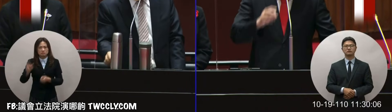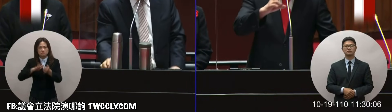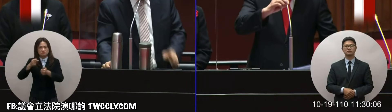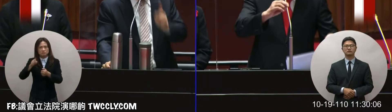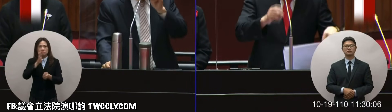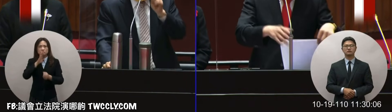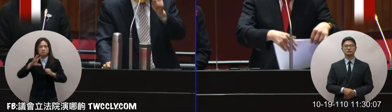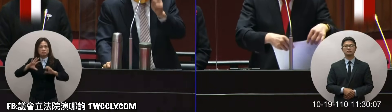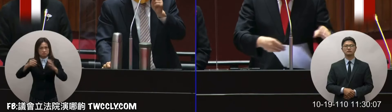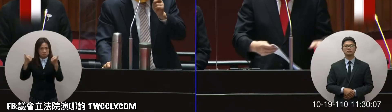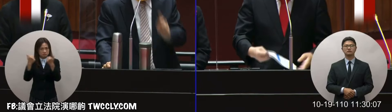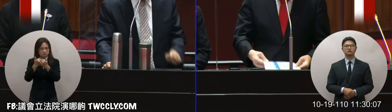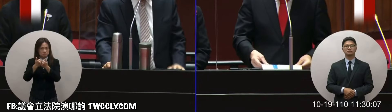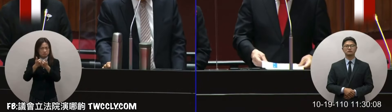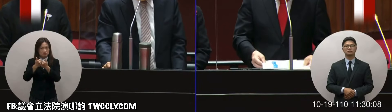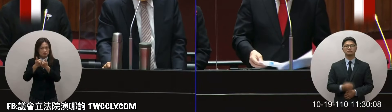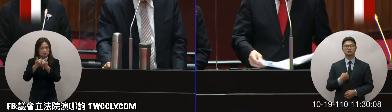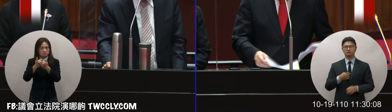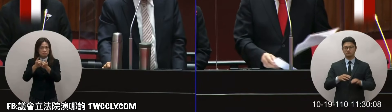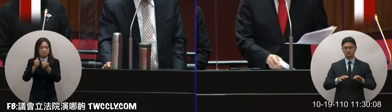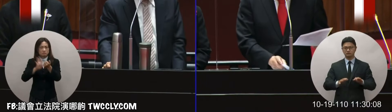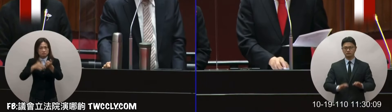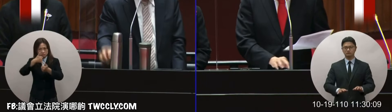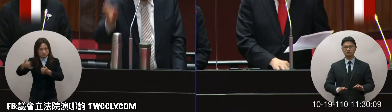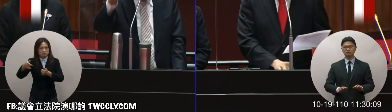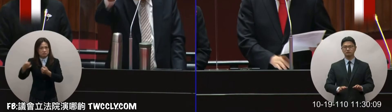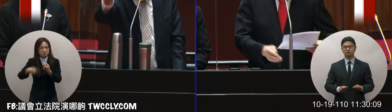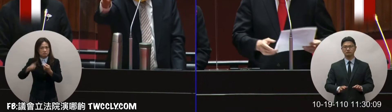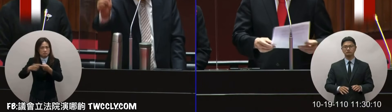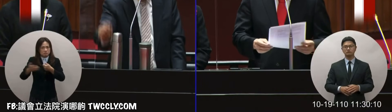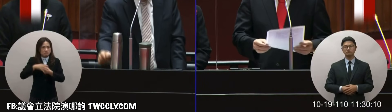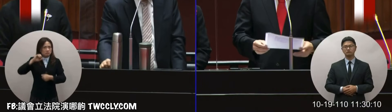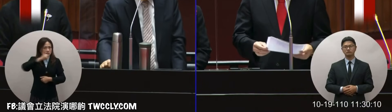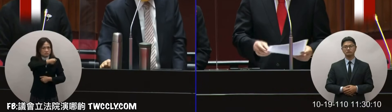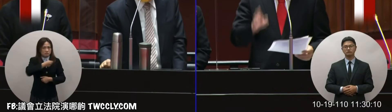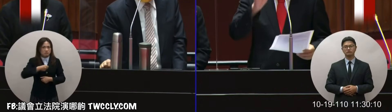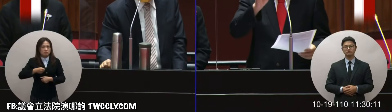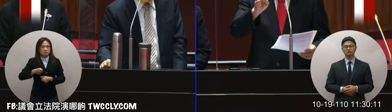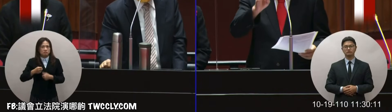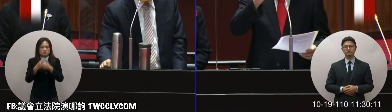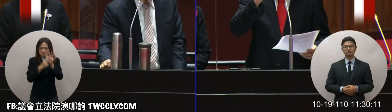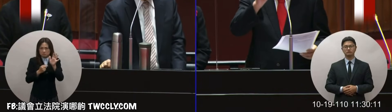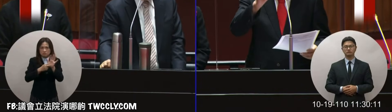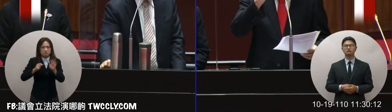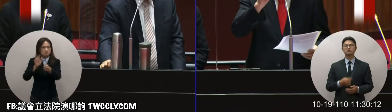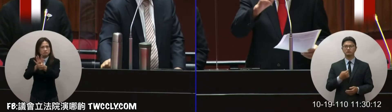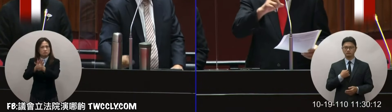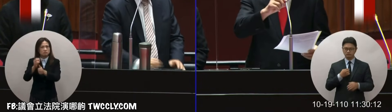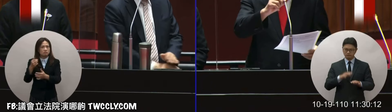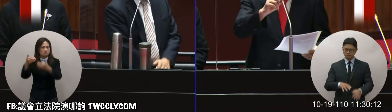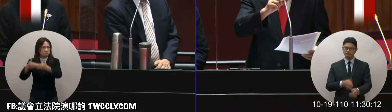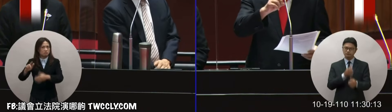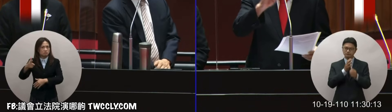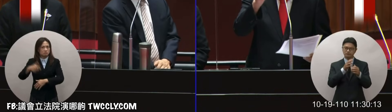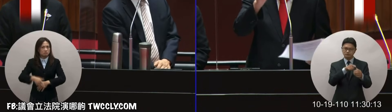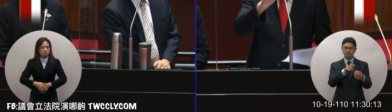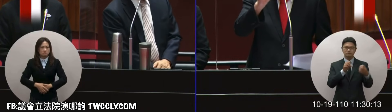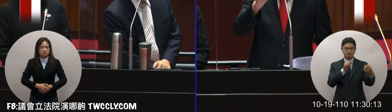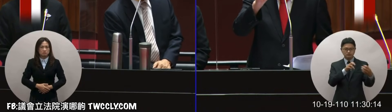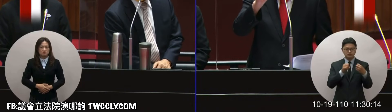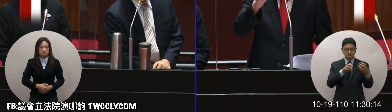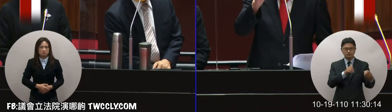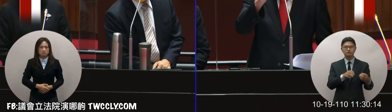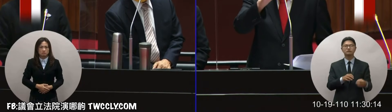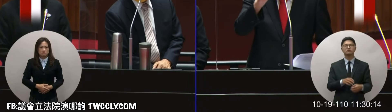会议员，应该要为国家讲话，不要为对岸讲话。 本席在跟你探讨，不要再